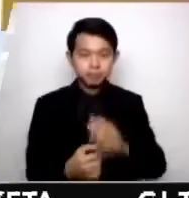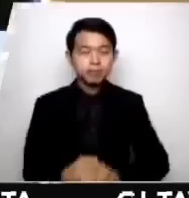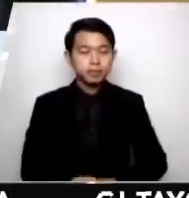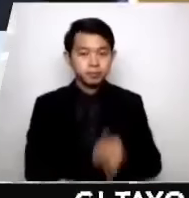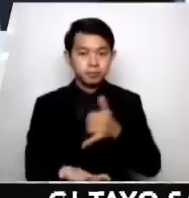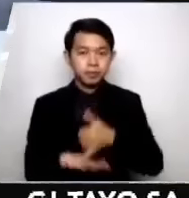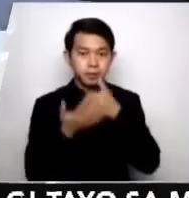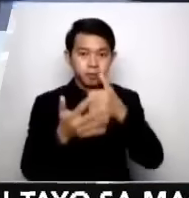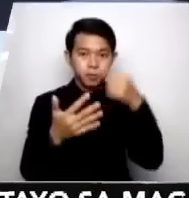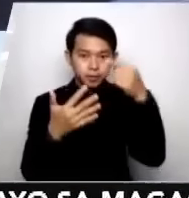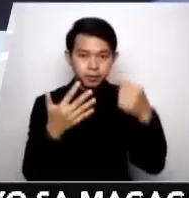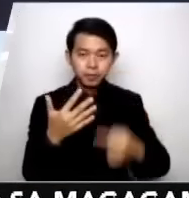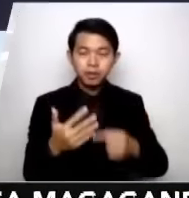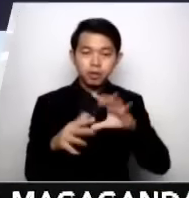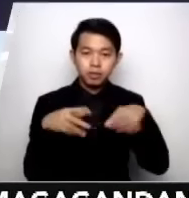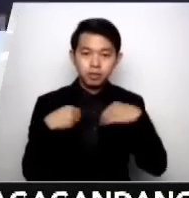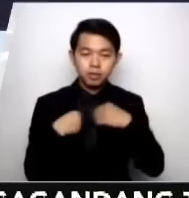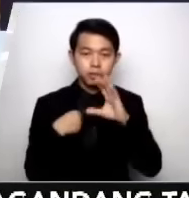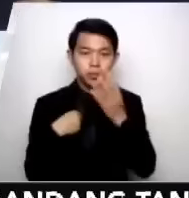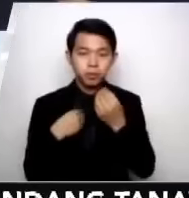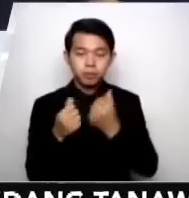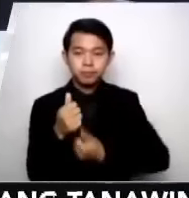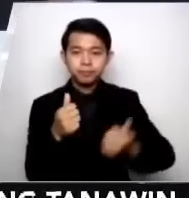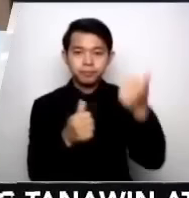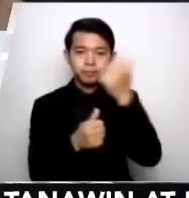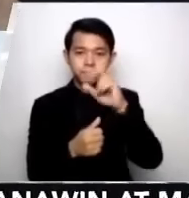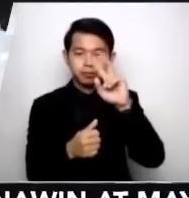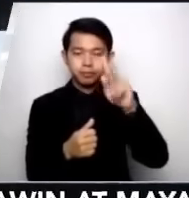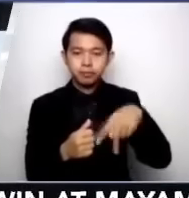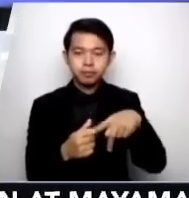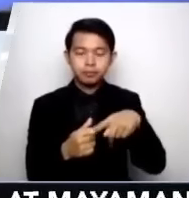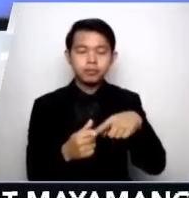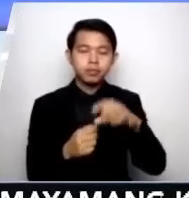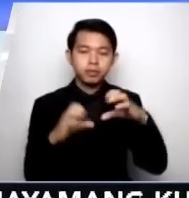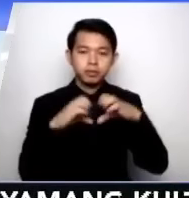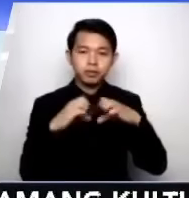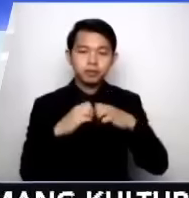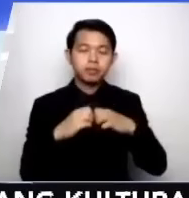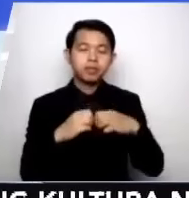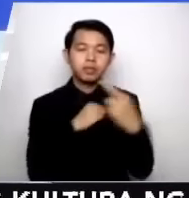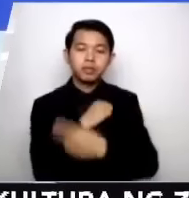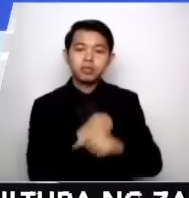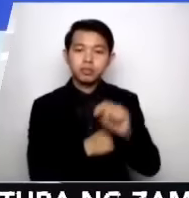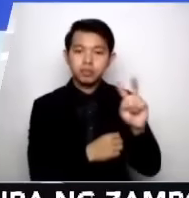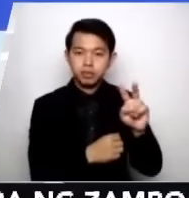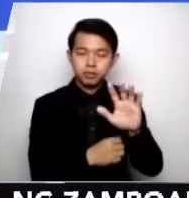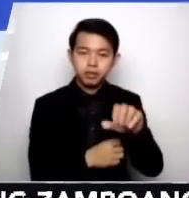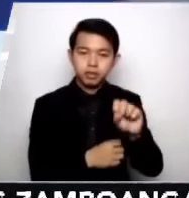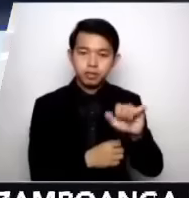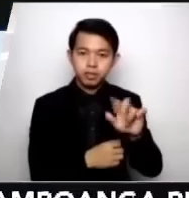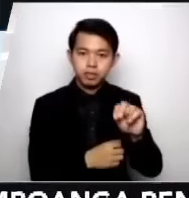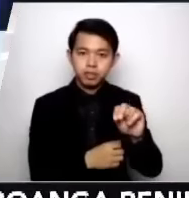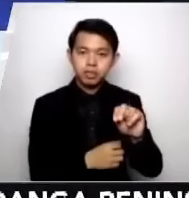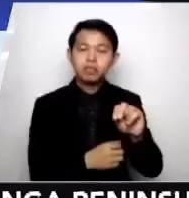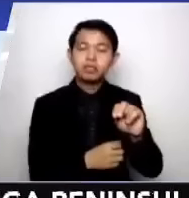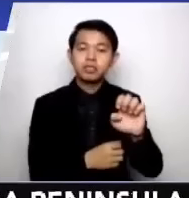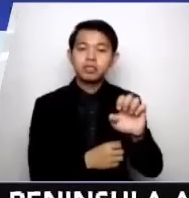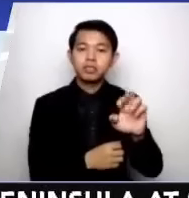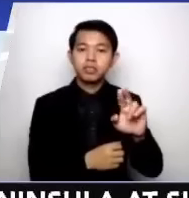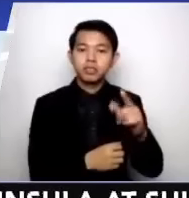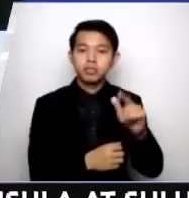ni GMA Senior Vice President and Head for Integrated News Regional TV and Synergy Oliver Victor B. Amoroso, GMA